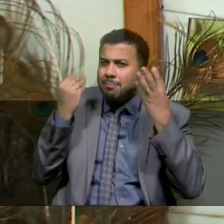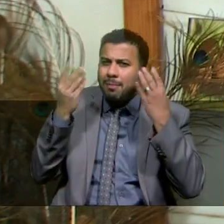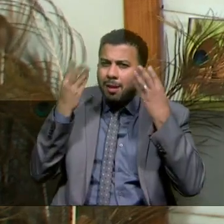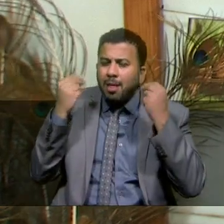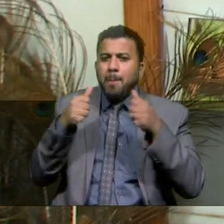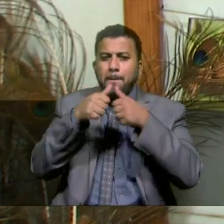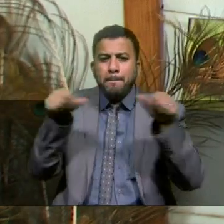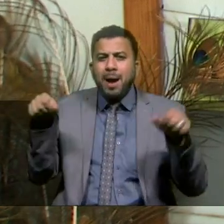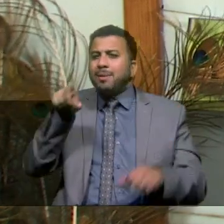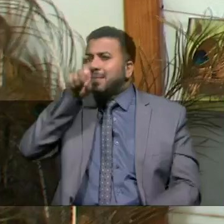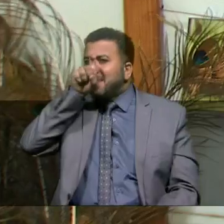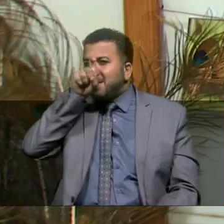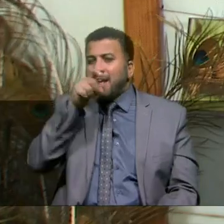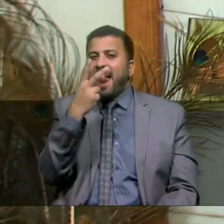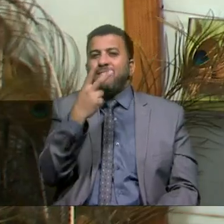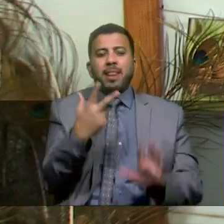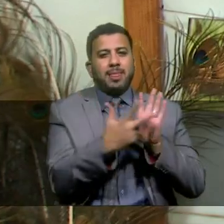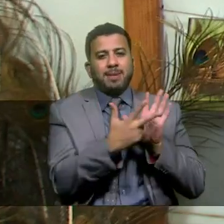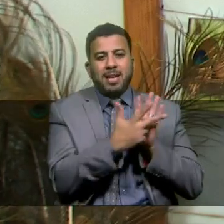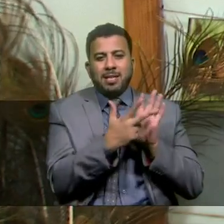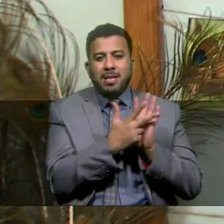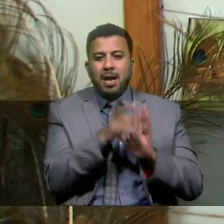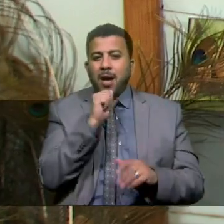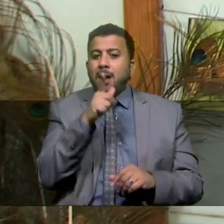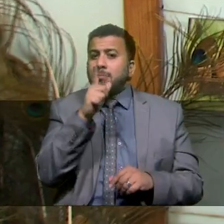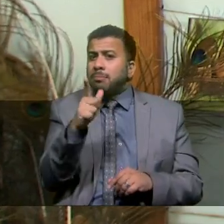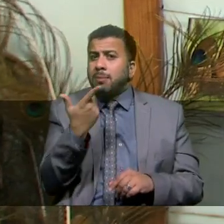معرض الدواجن 2018 من خلال